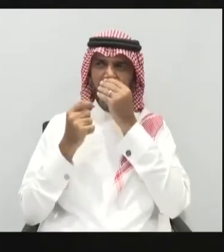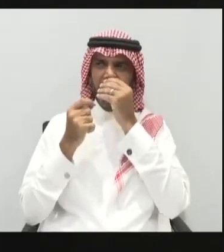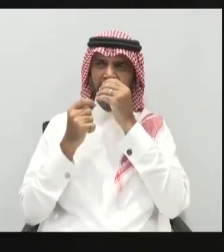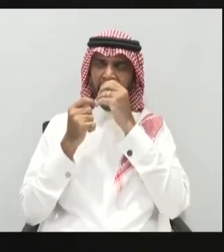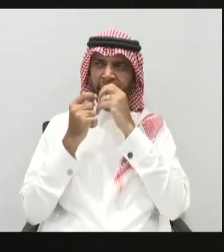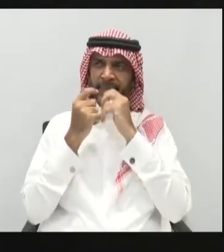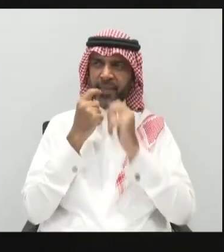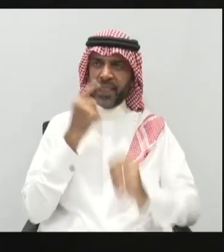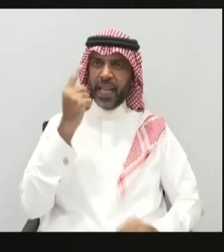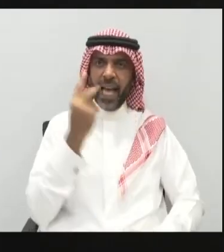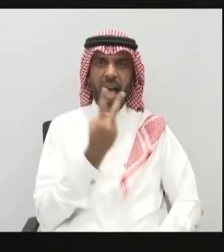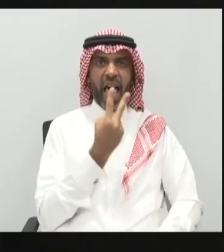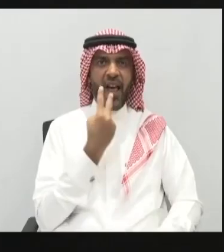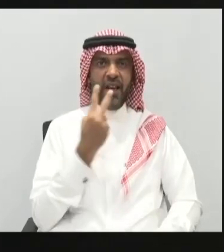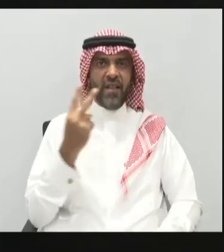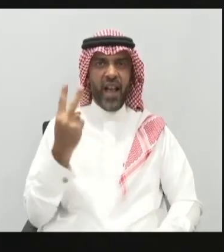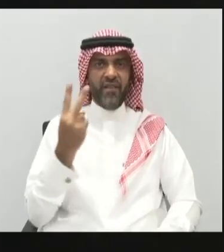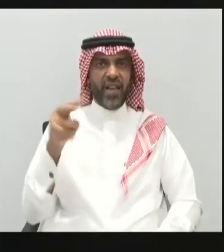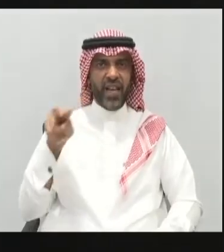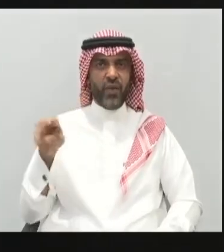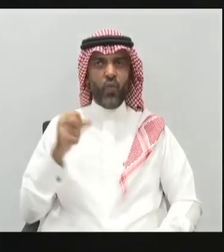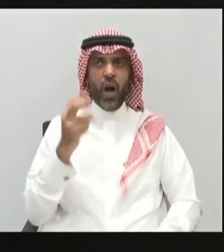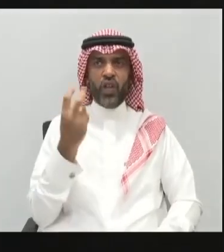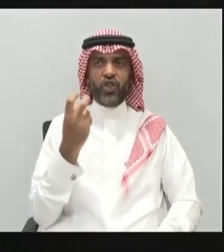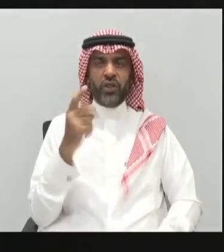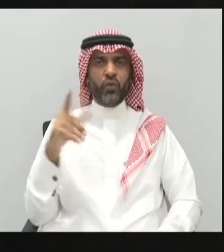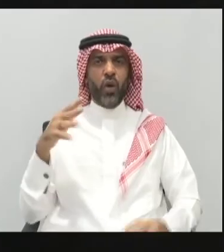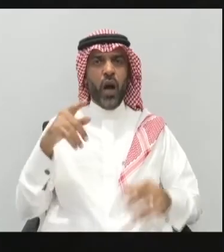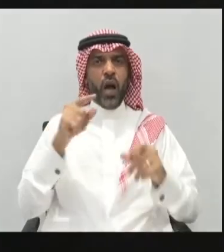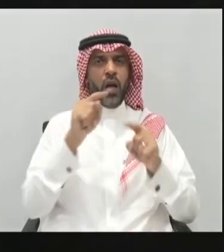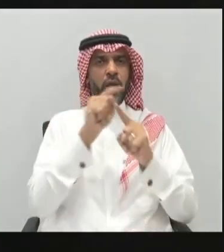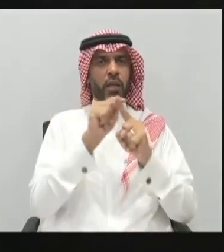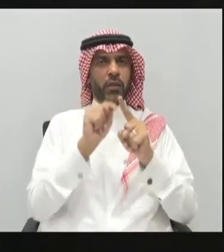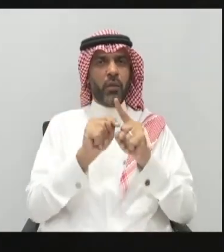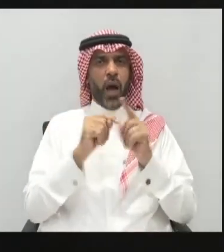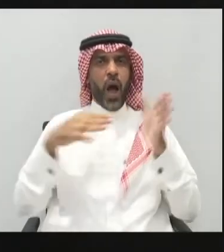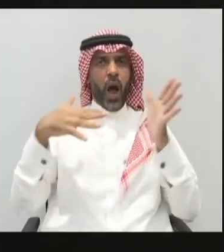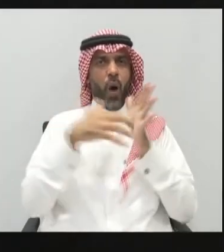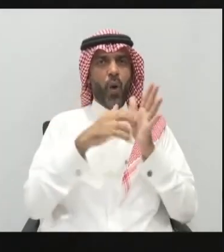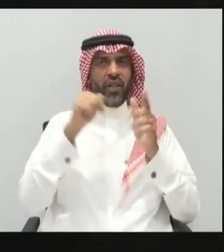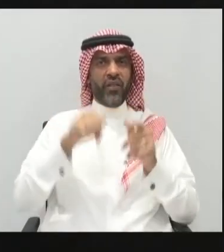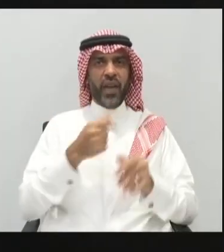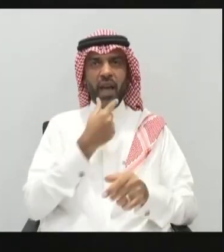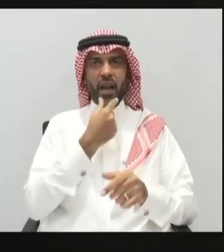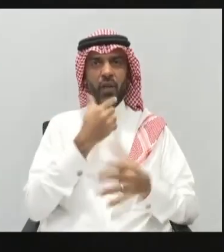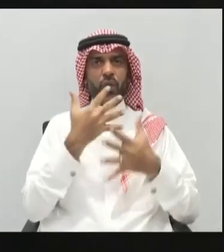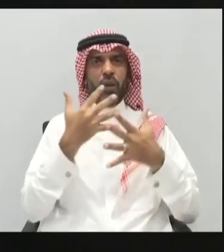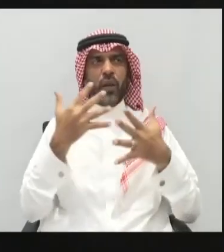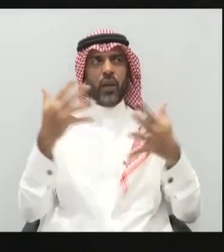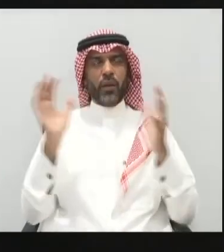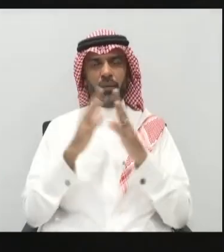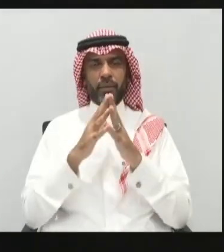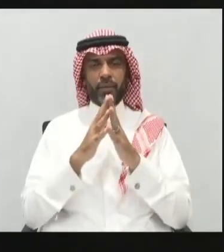او 2021 او 2022 كانت نسبه الحوادث في مدينه الرياض كذا وكذا اذا اهو اتى هو اتى